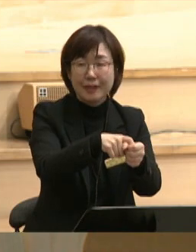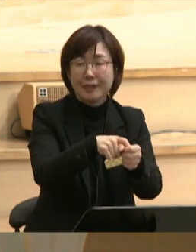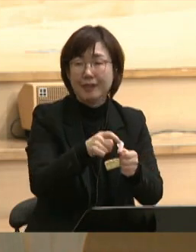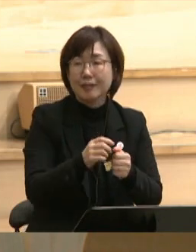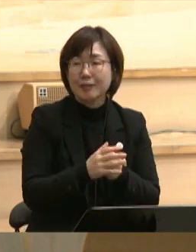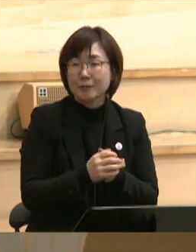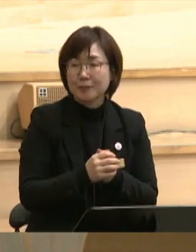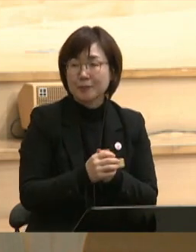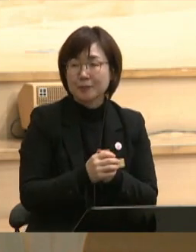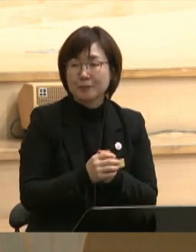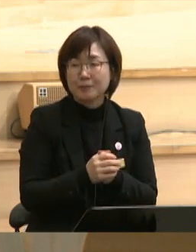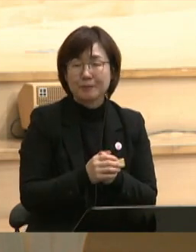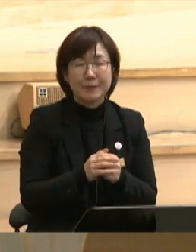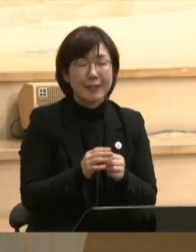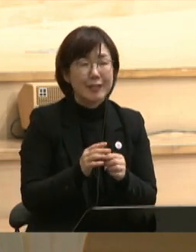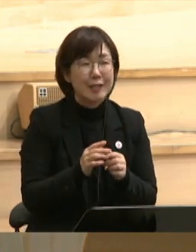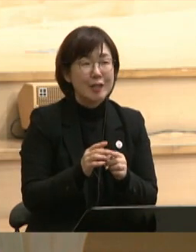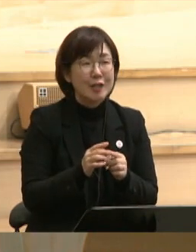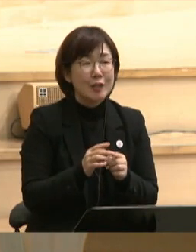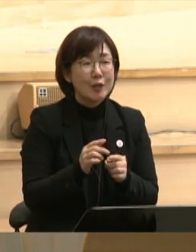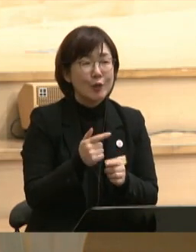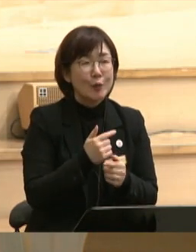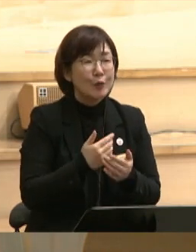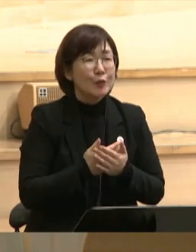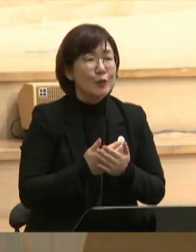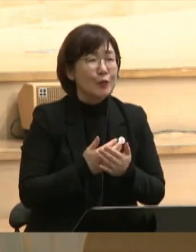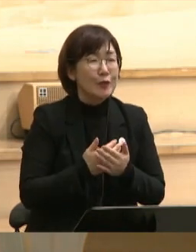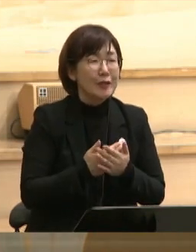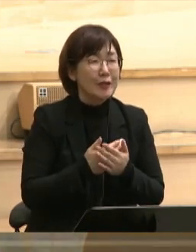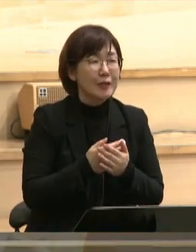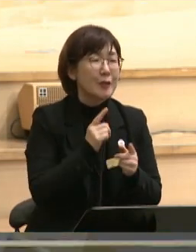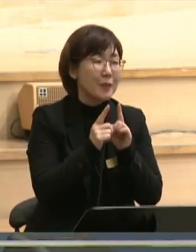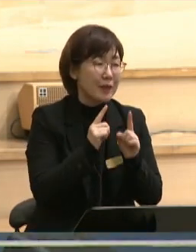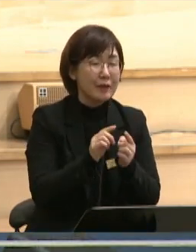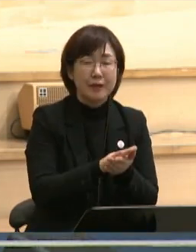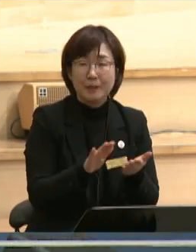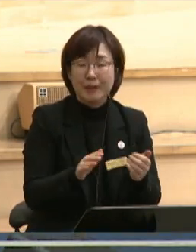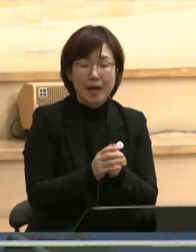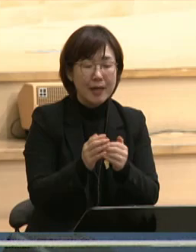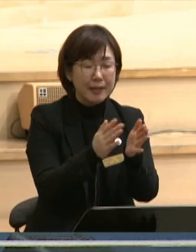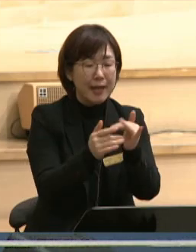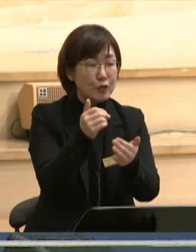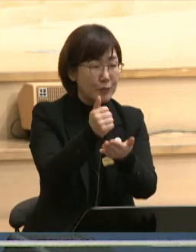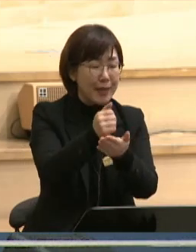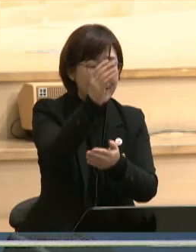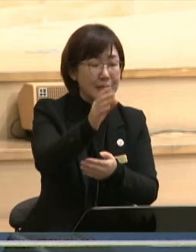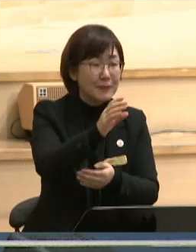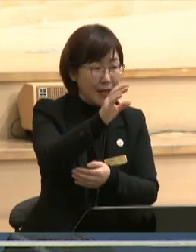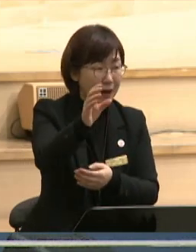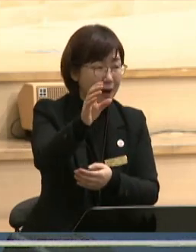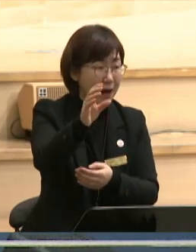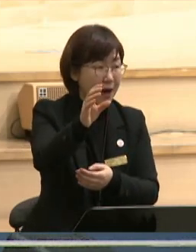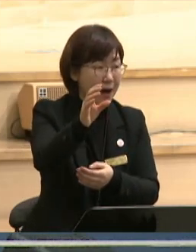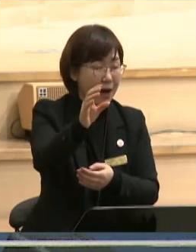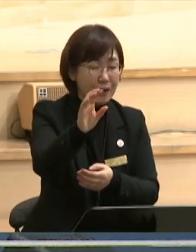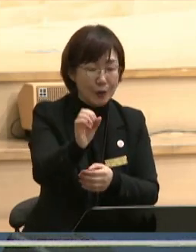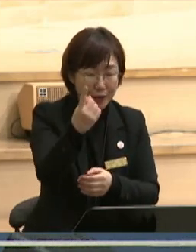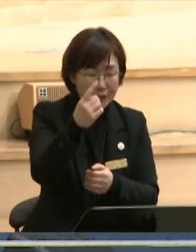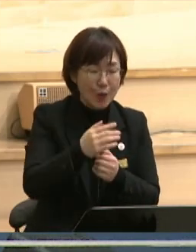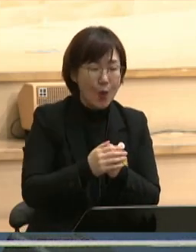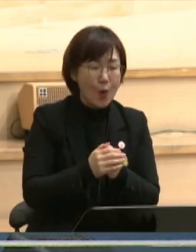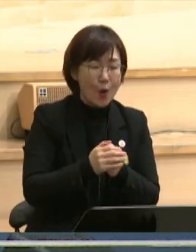떨립니다 떨려요 예수님의 십자가로 인해서 우리가 예수님과 한 몸이 되어졌고 더